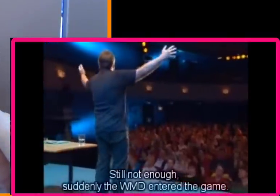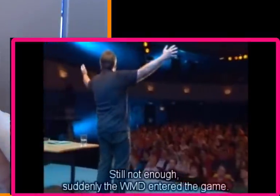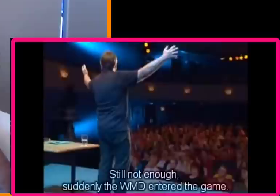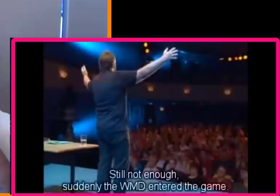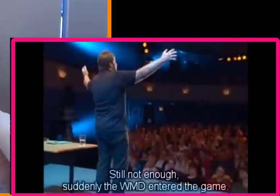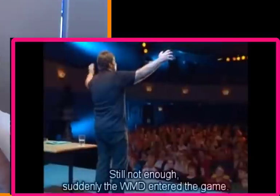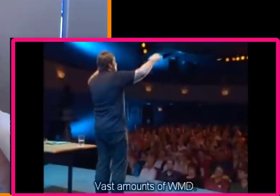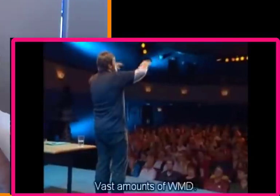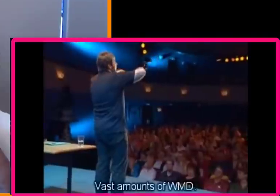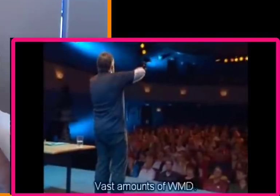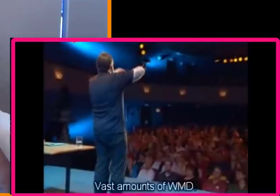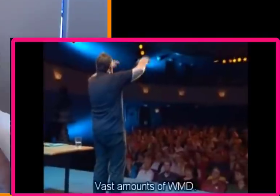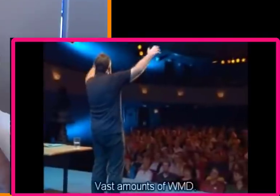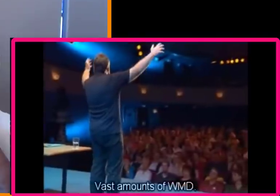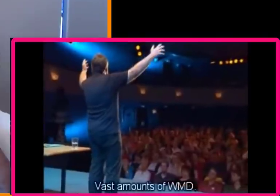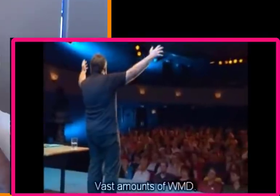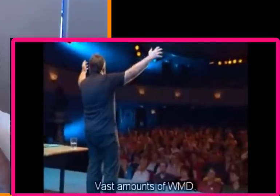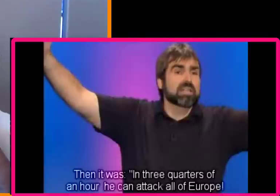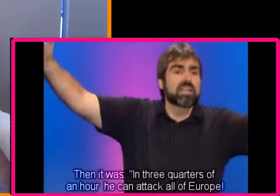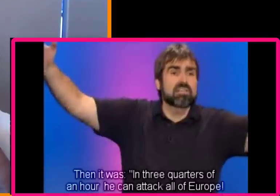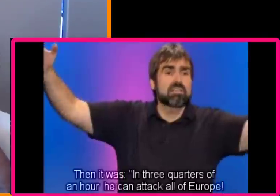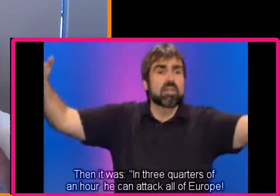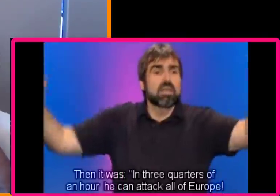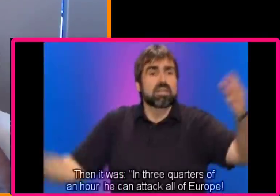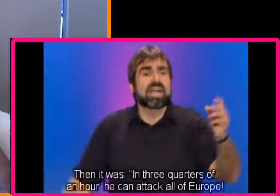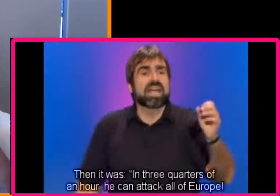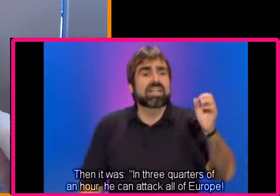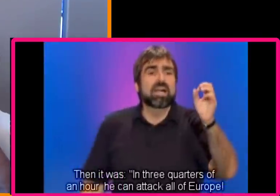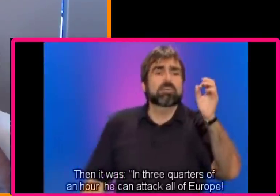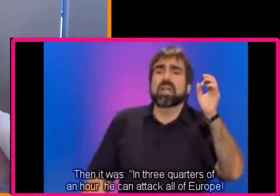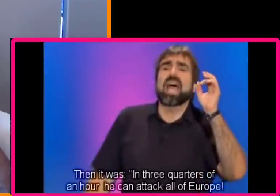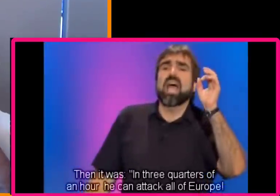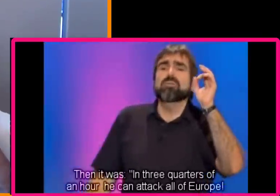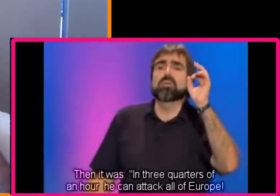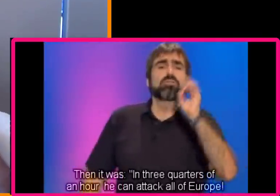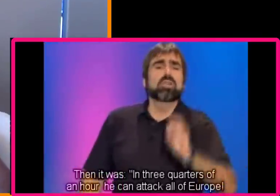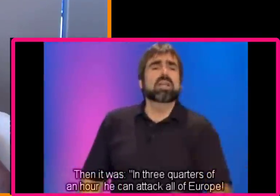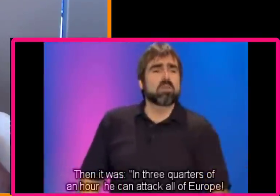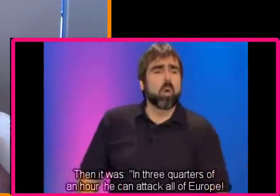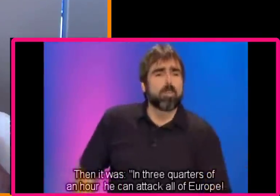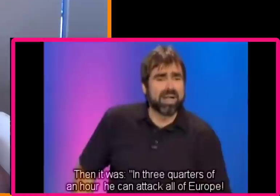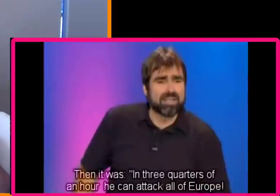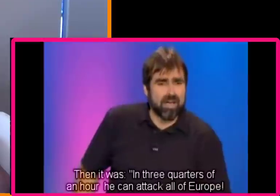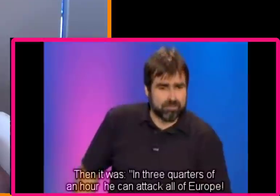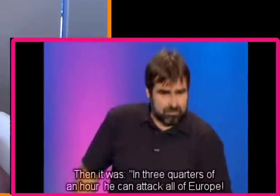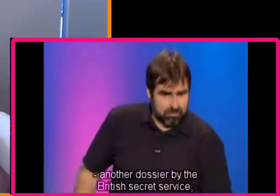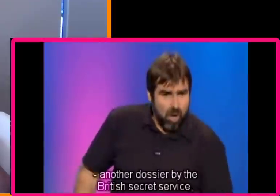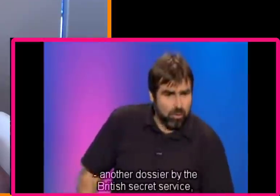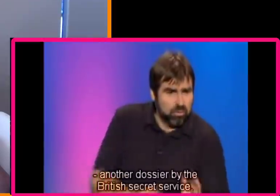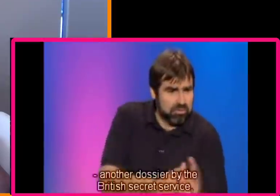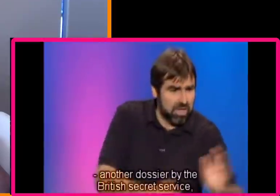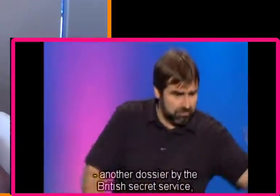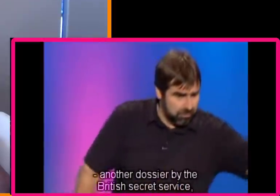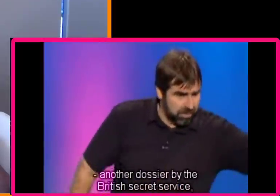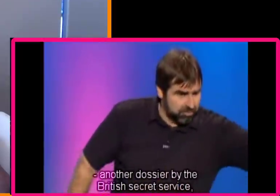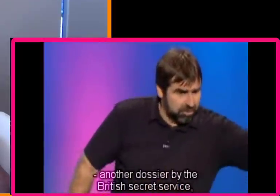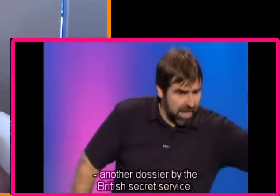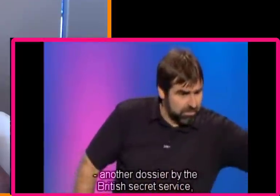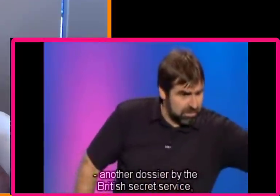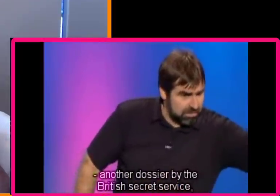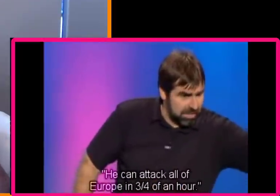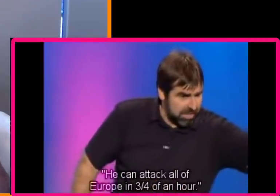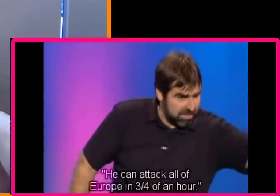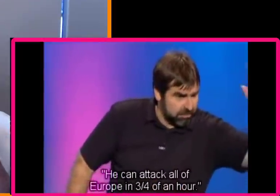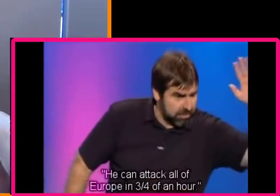endspiel hat unmenge von massenvernichtungswaffen dann hieß es der cantina von einer dreiviertel stunde ganz europa angreifen auch im dossier vom britischen geheimdienst